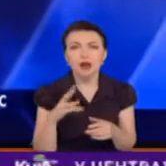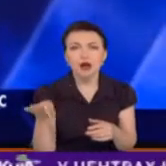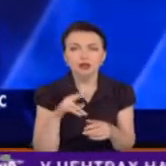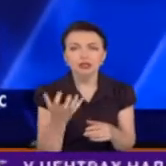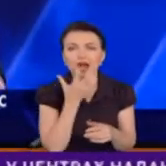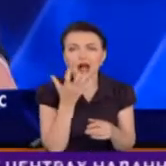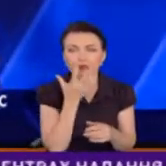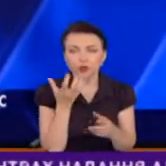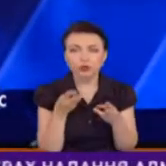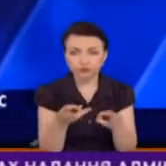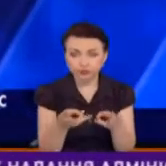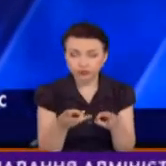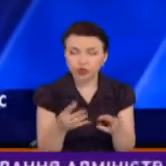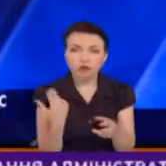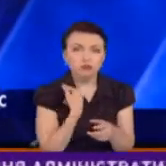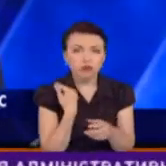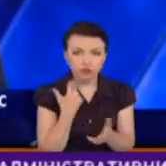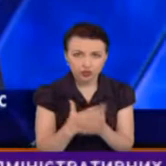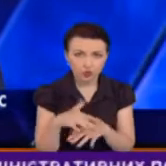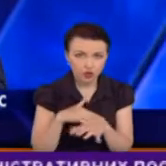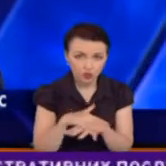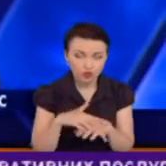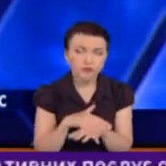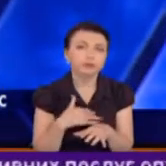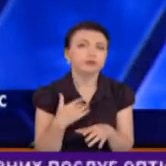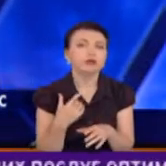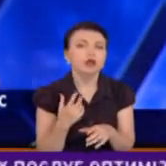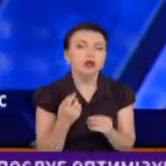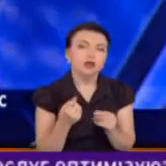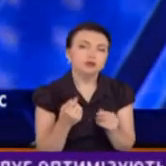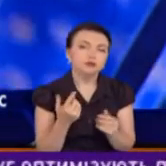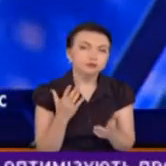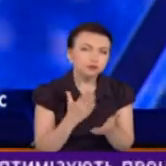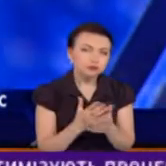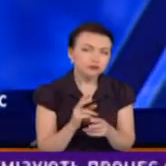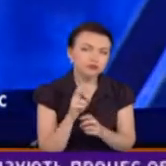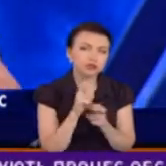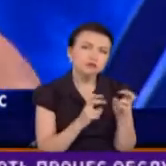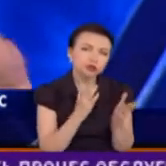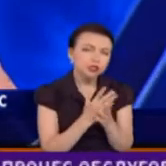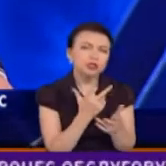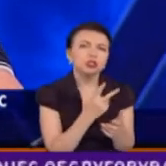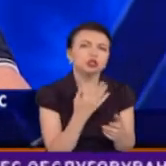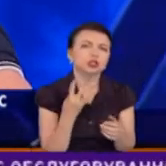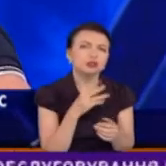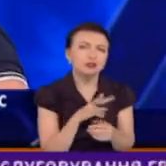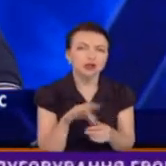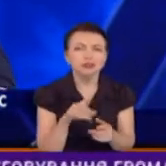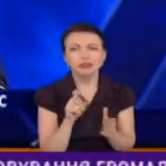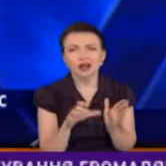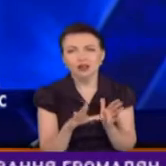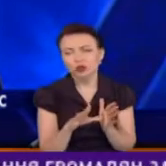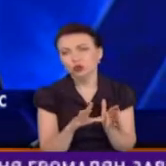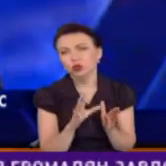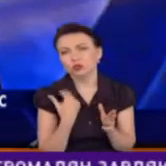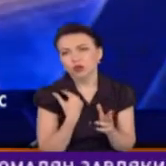тепло, населення за тепло заборгувало, є там відносно невеликі, за воду там 3-4 мільярди, там за електроенергію, ну